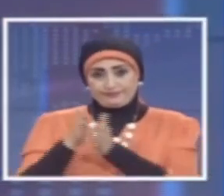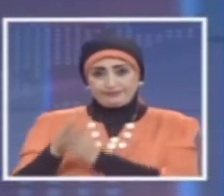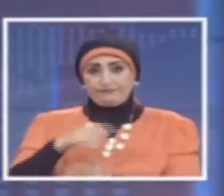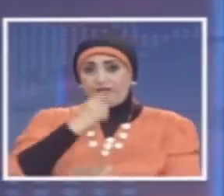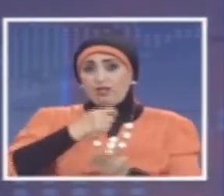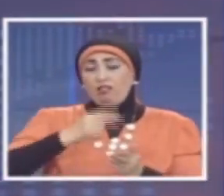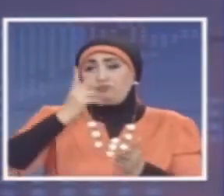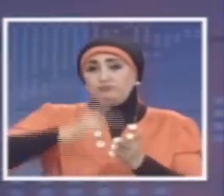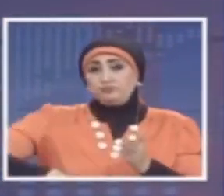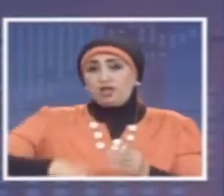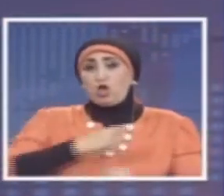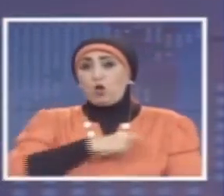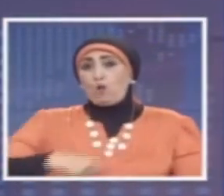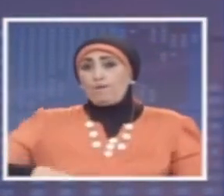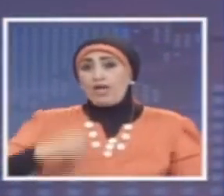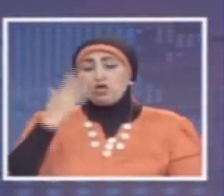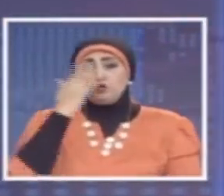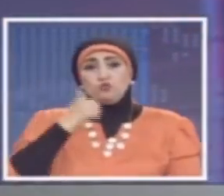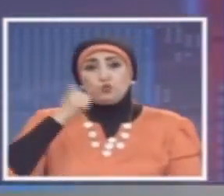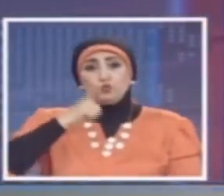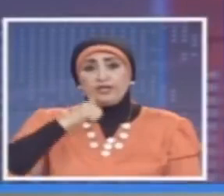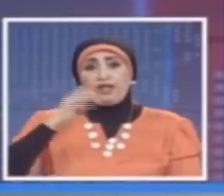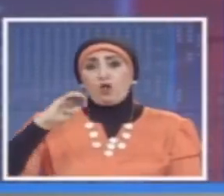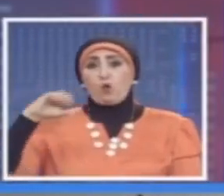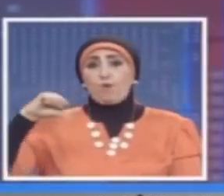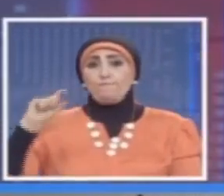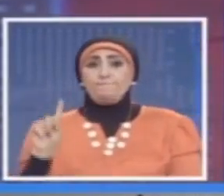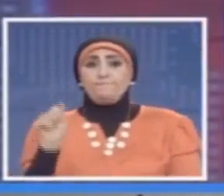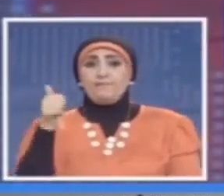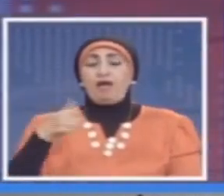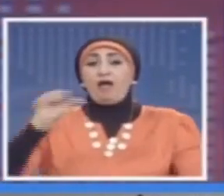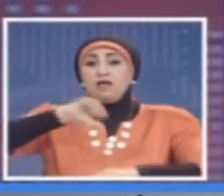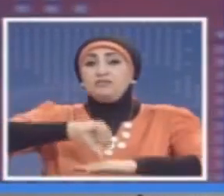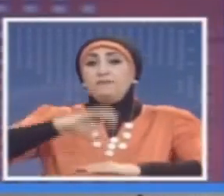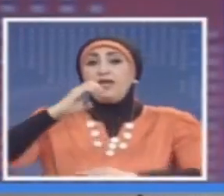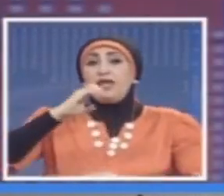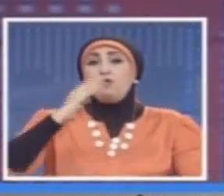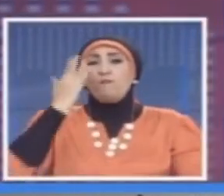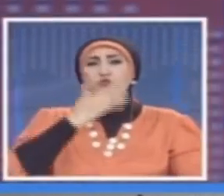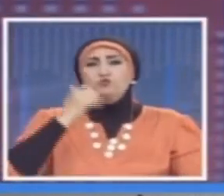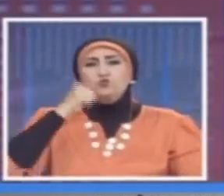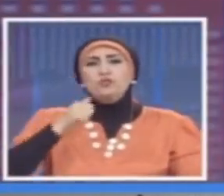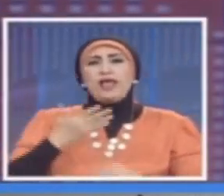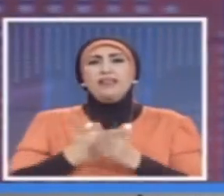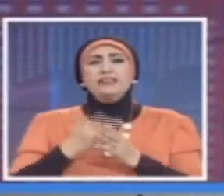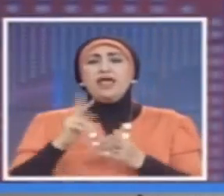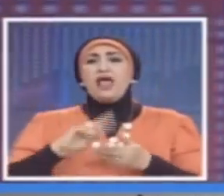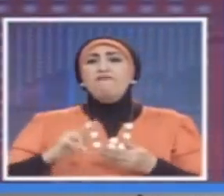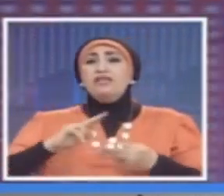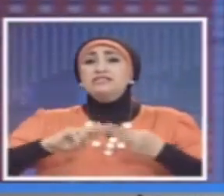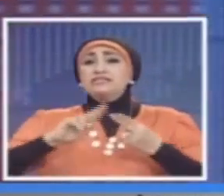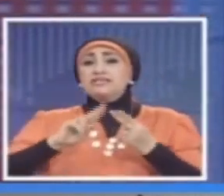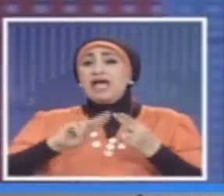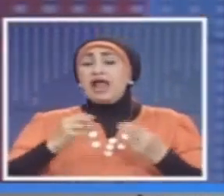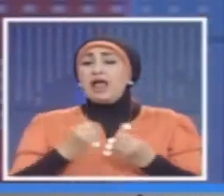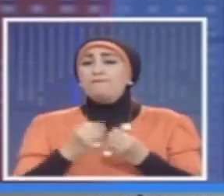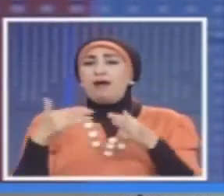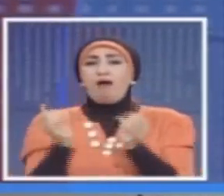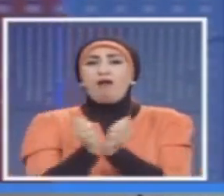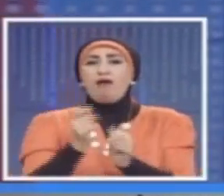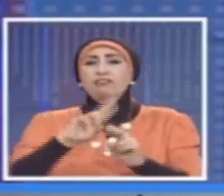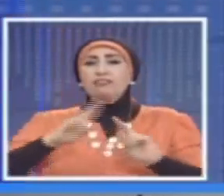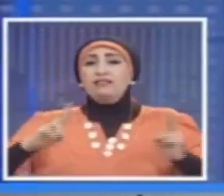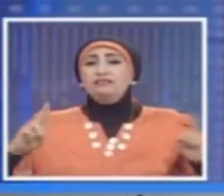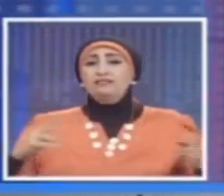توقع الحكومة السودانية اليوم في جوبا عاصمة جنوب السودان على اتفاق السلام الشامل مع الحركات المسلحة